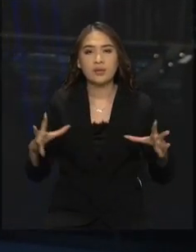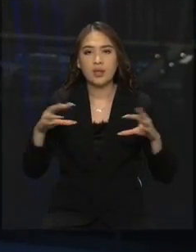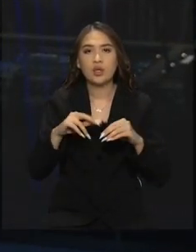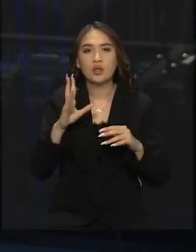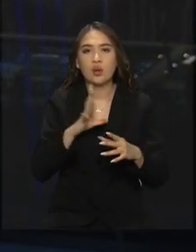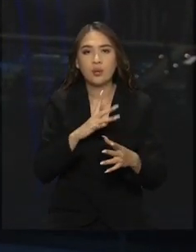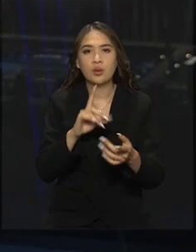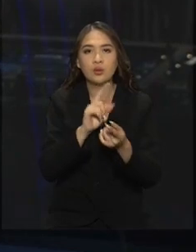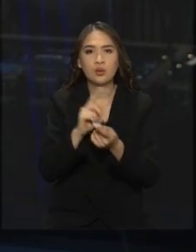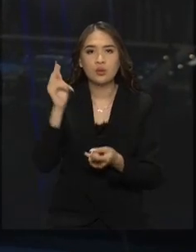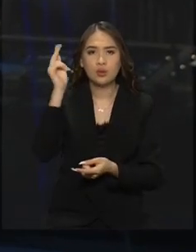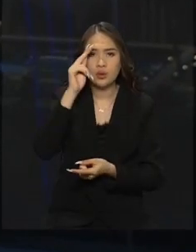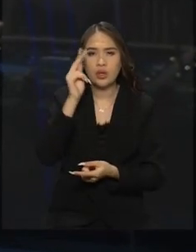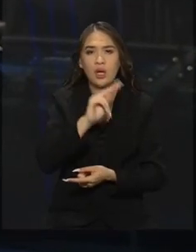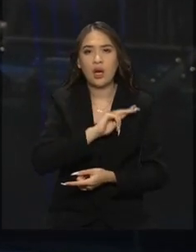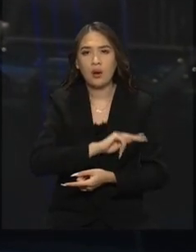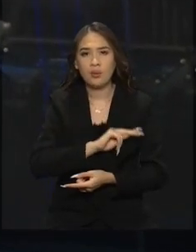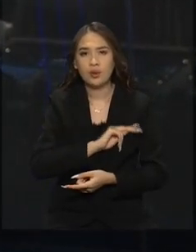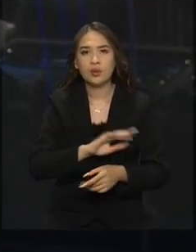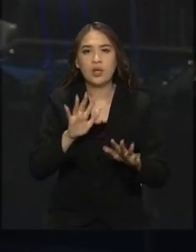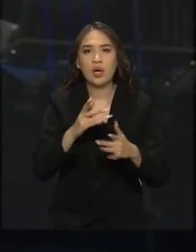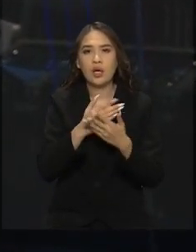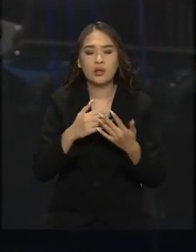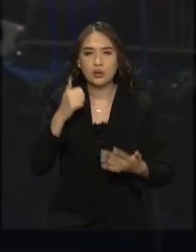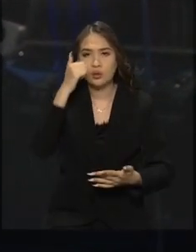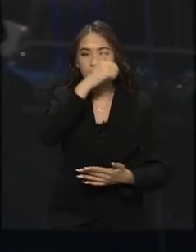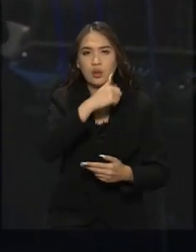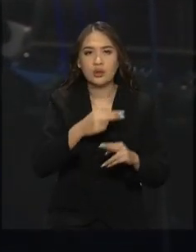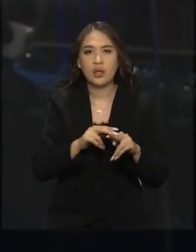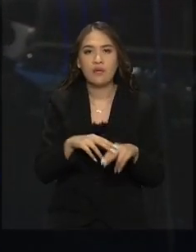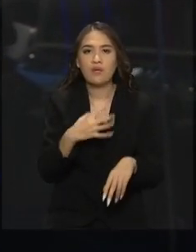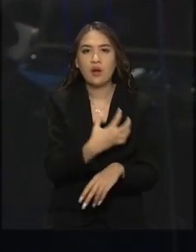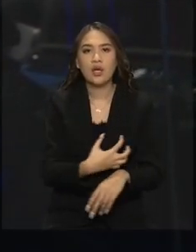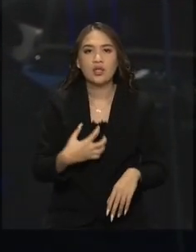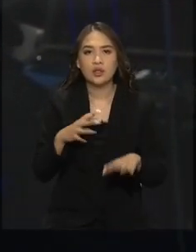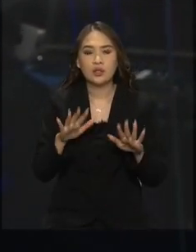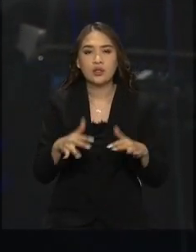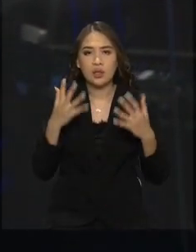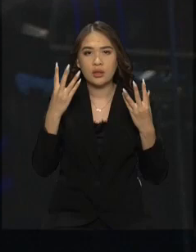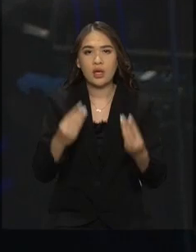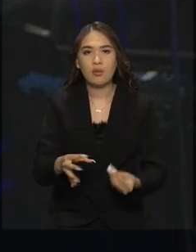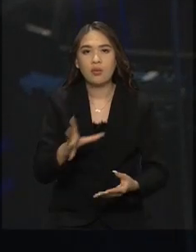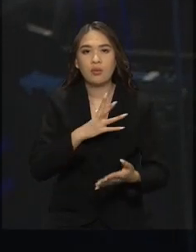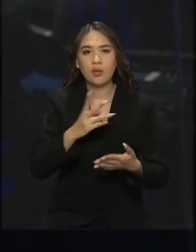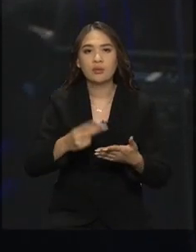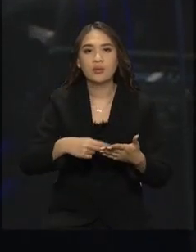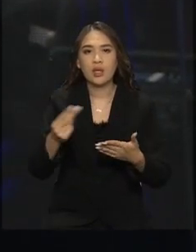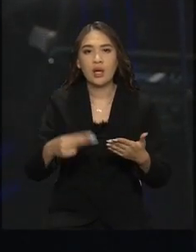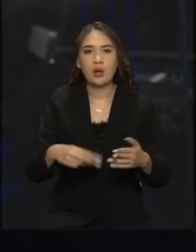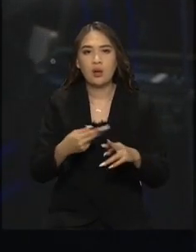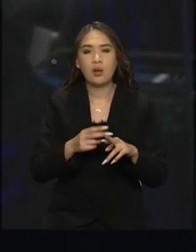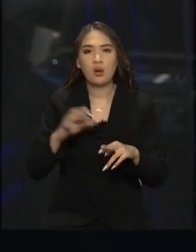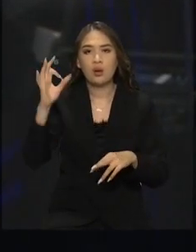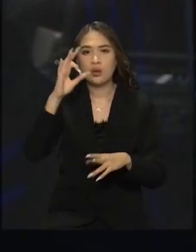кто учился и работал в учебном заведении в разные годы. Одним из важных событий в этот день стало подписание меморандума